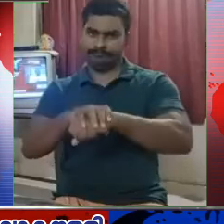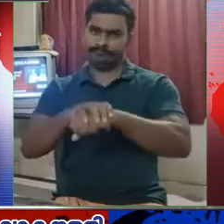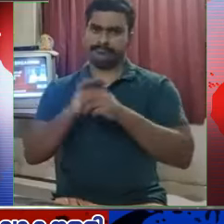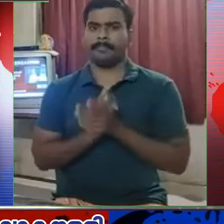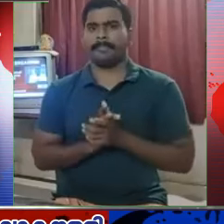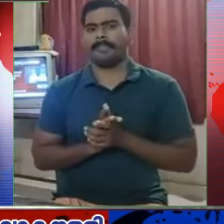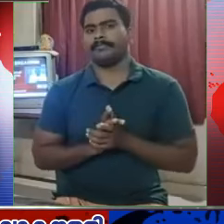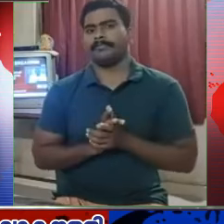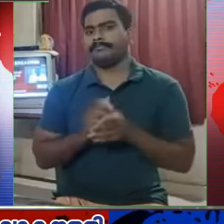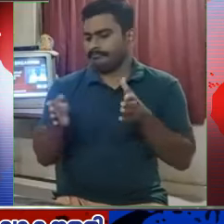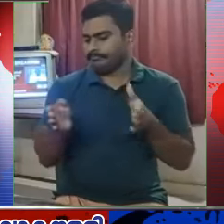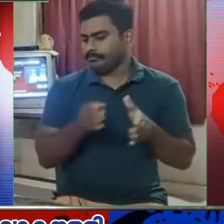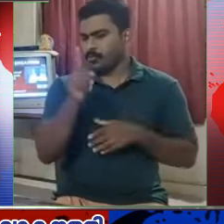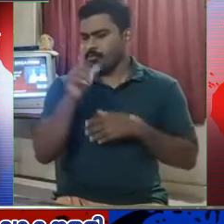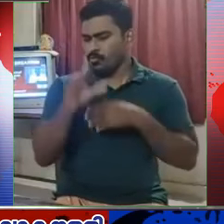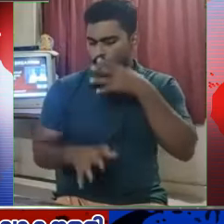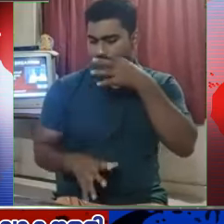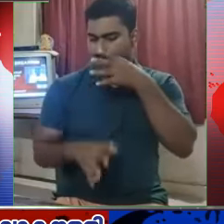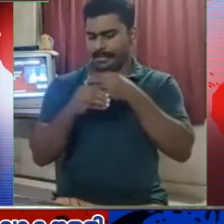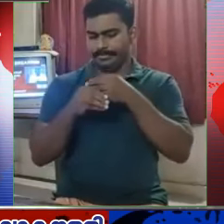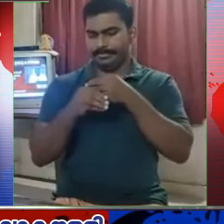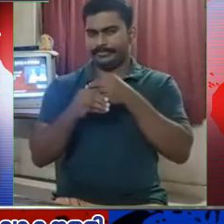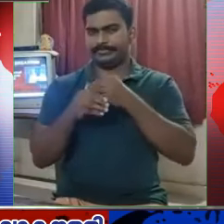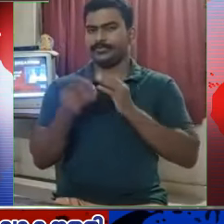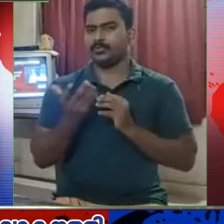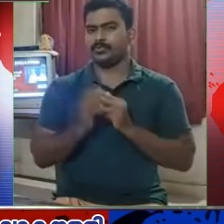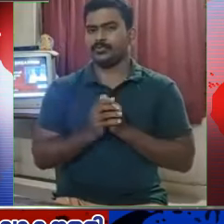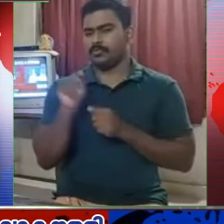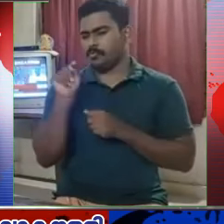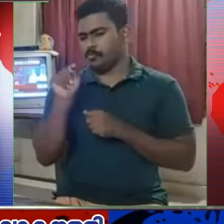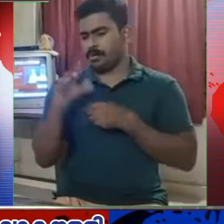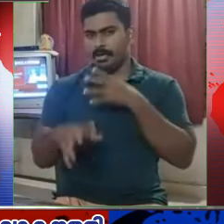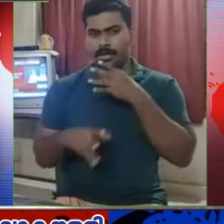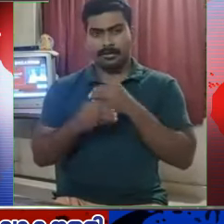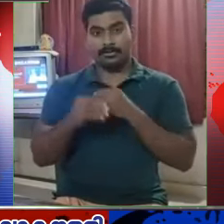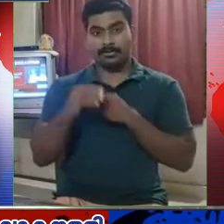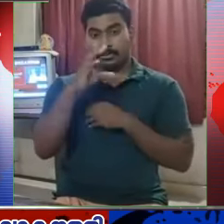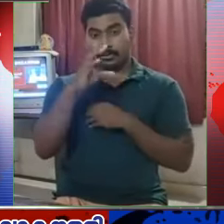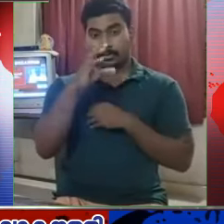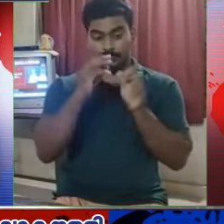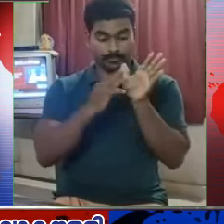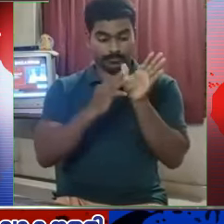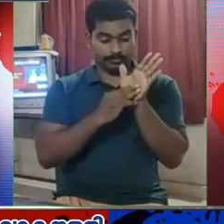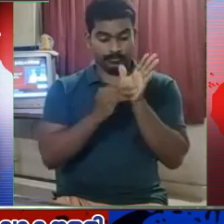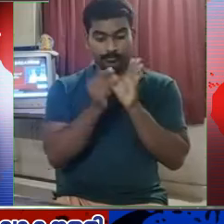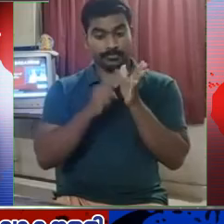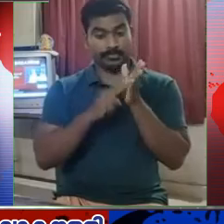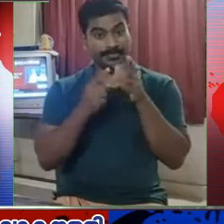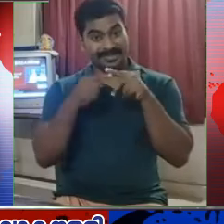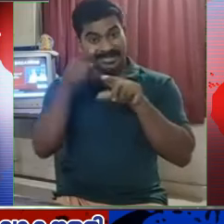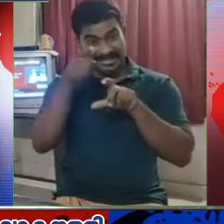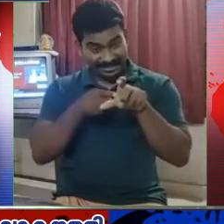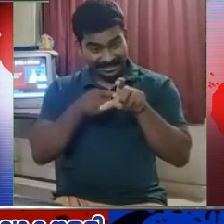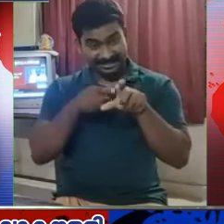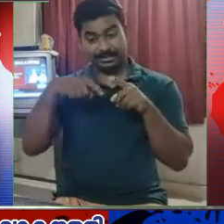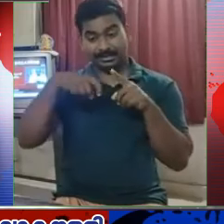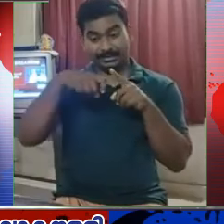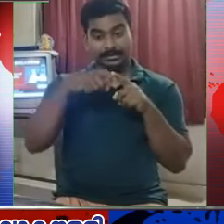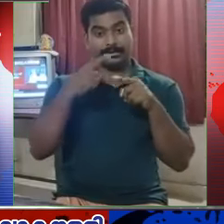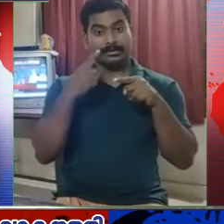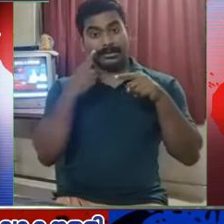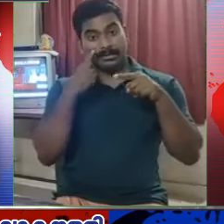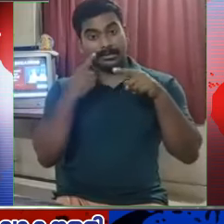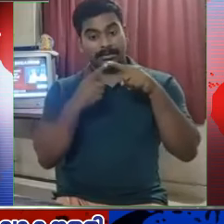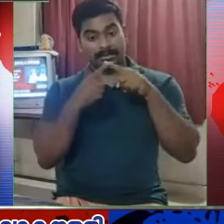എന്നുള്ളതിൻ്റെ പേരിൽ ഒരു ശ്രമം നടത്തിയാൽ അത് അംഗീകരിക്കാൻ പറ്റില്ല. ഇക്കാര്യത്തിൽ